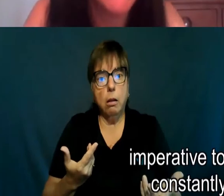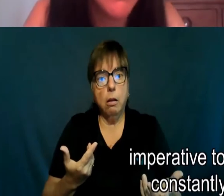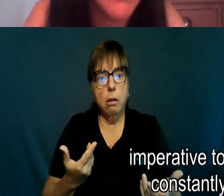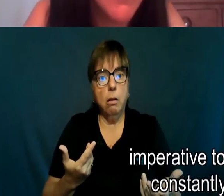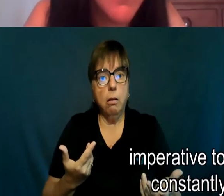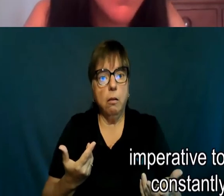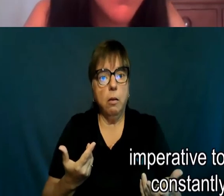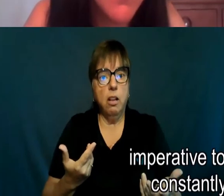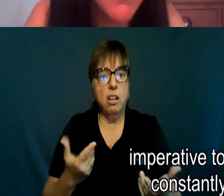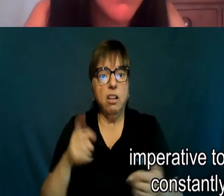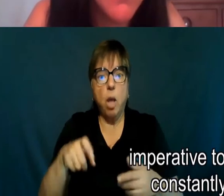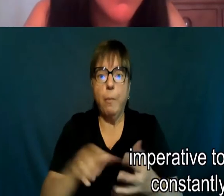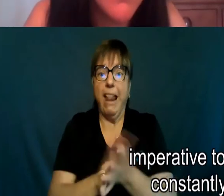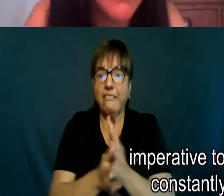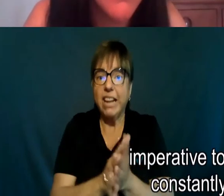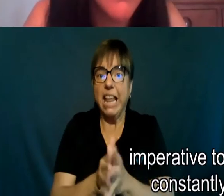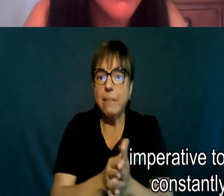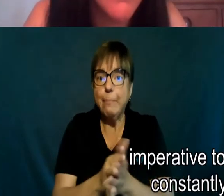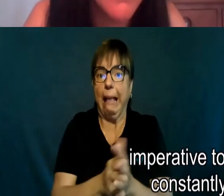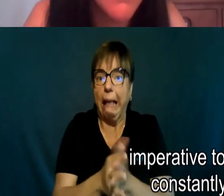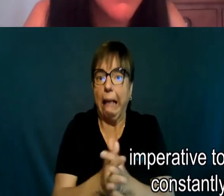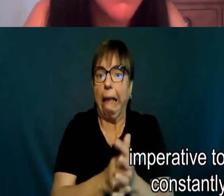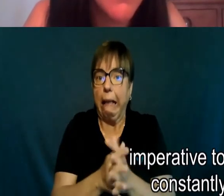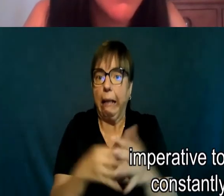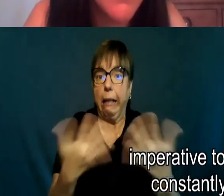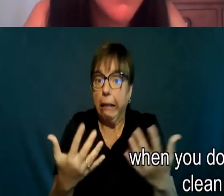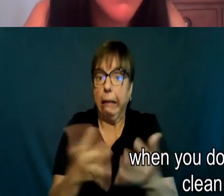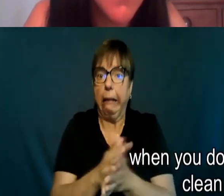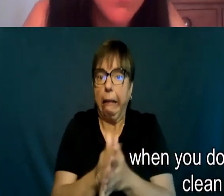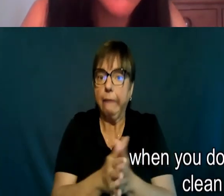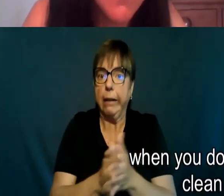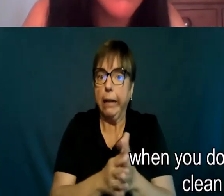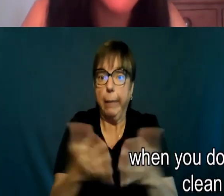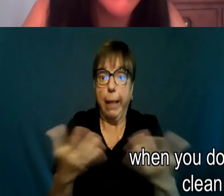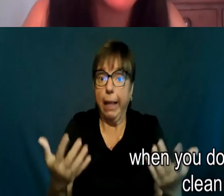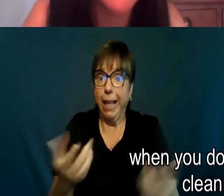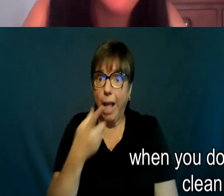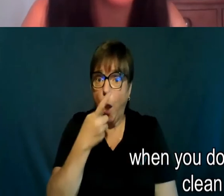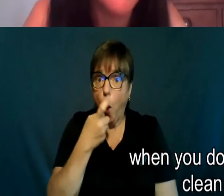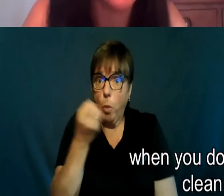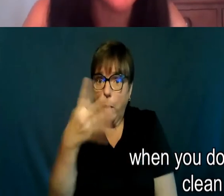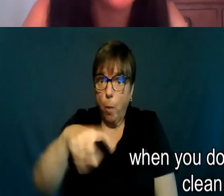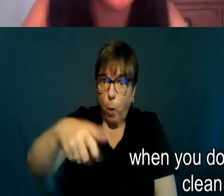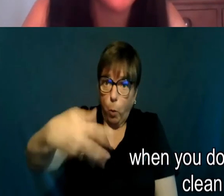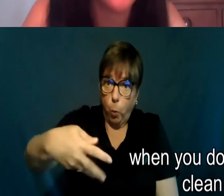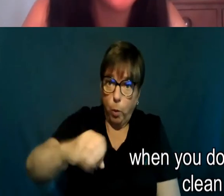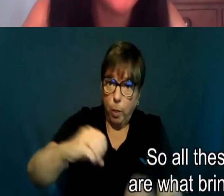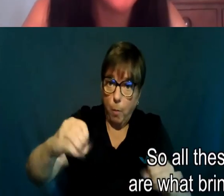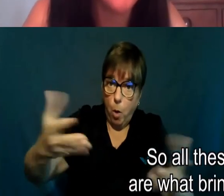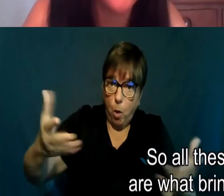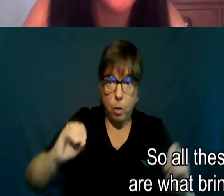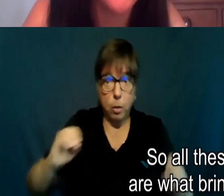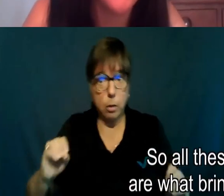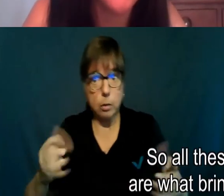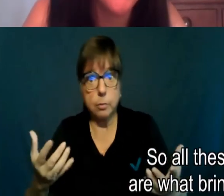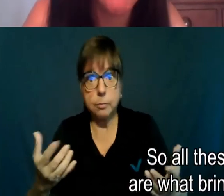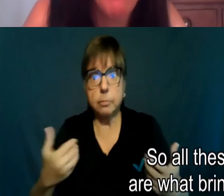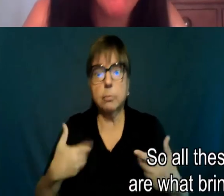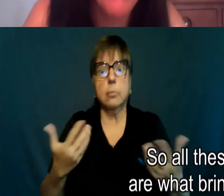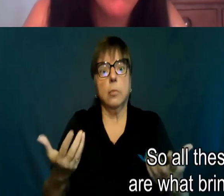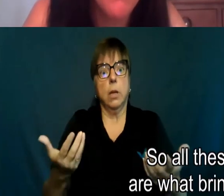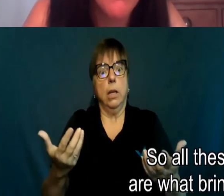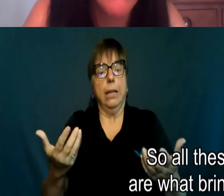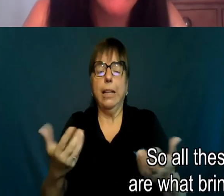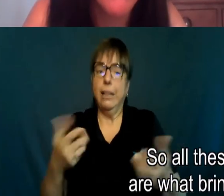de laver tes mains régulièrement quand tu n pas de haut potable dans la communauté. Donc, il y a tous ces